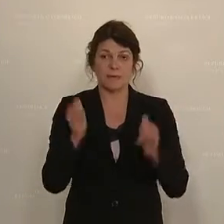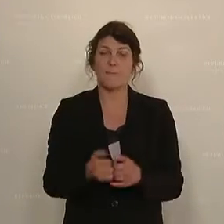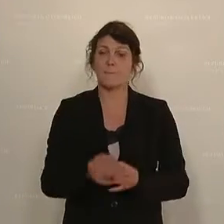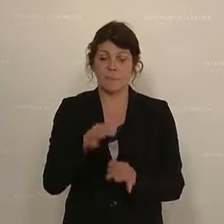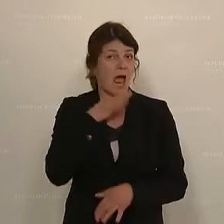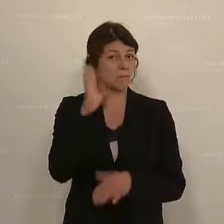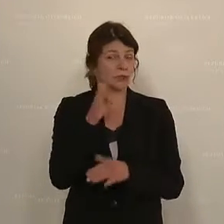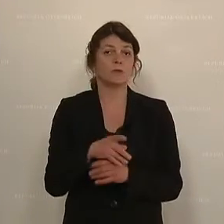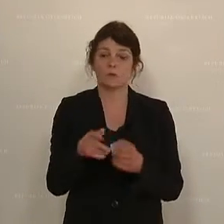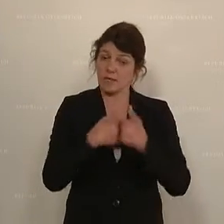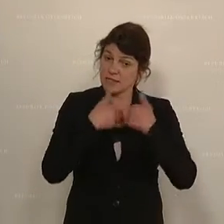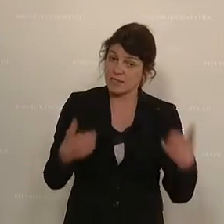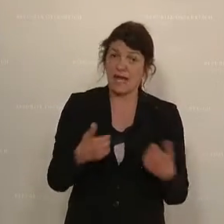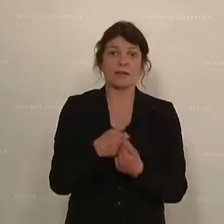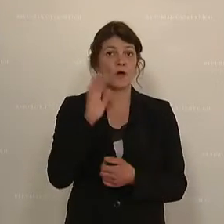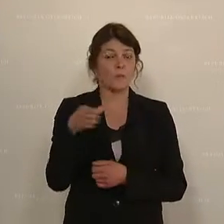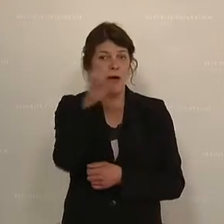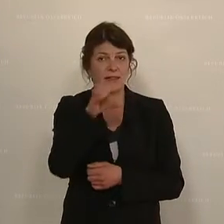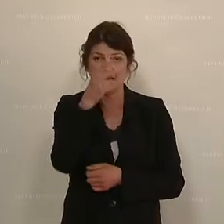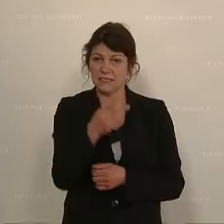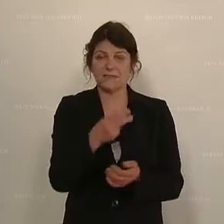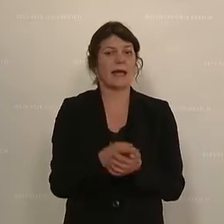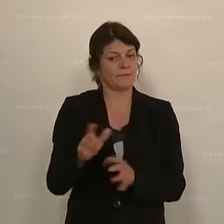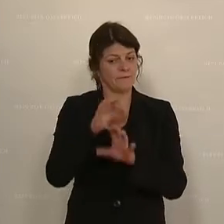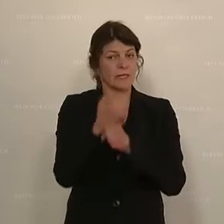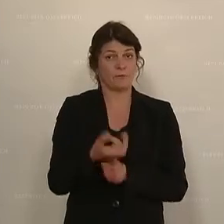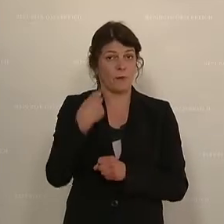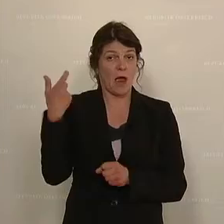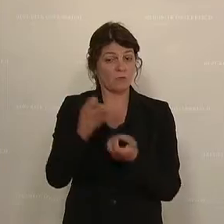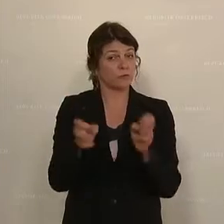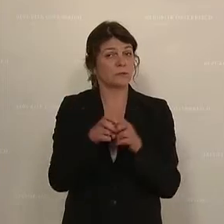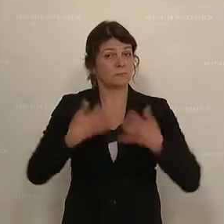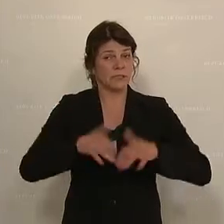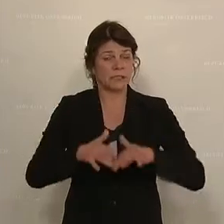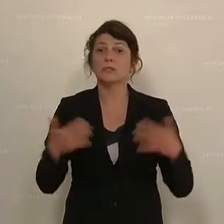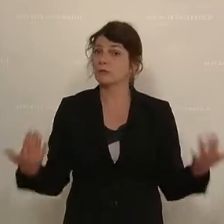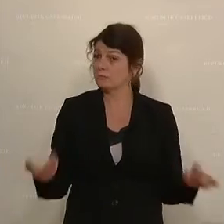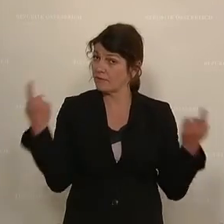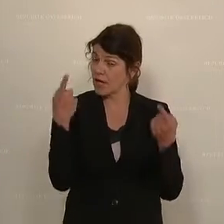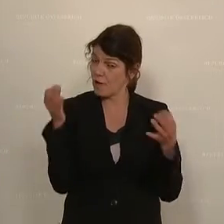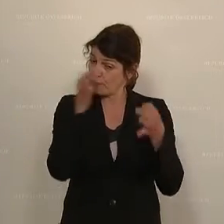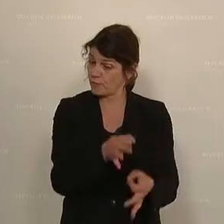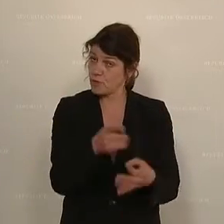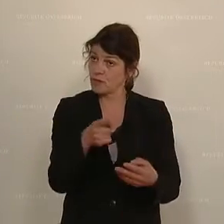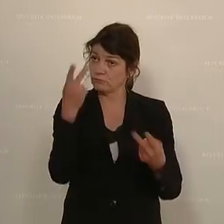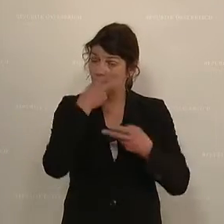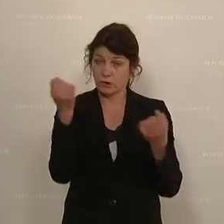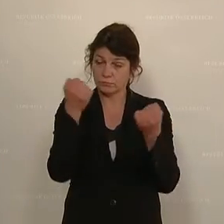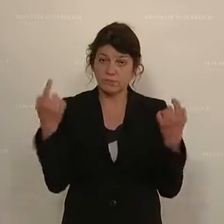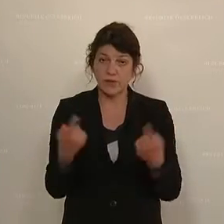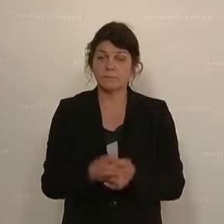weiter zur getrennten über den Artikel 2 in der Fassung des Ausschussberichts. Wer stimmt dem zu?